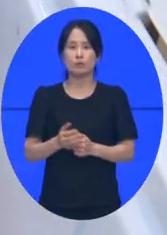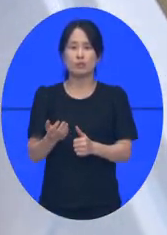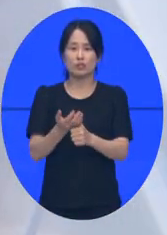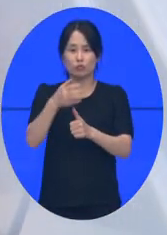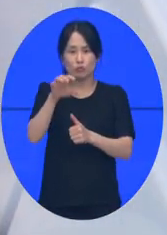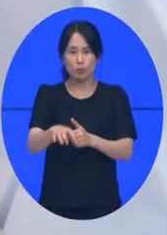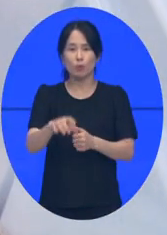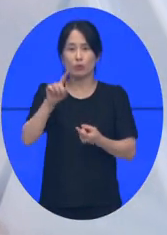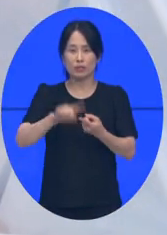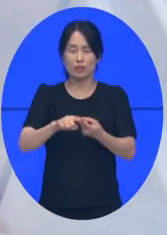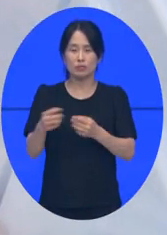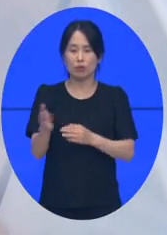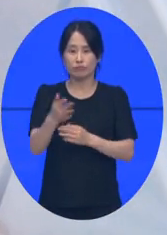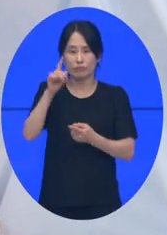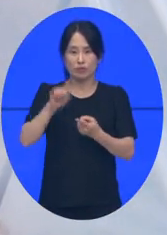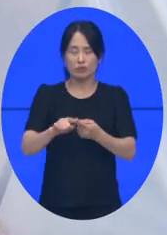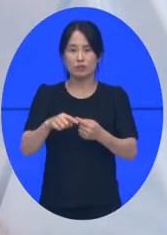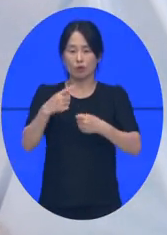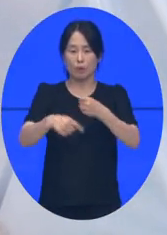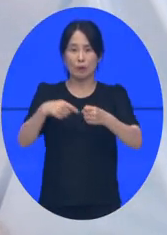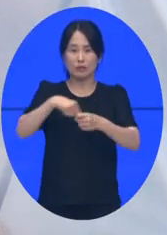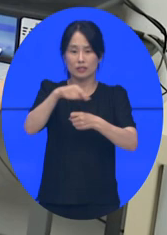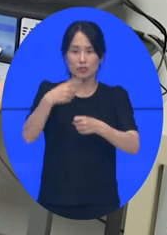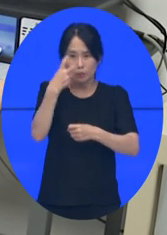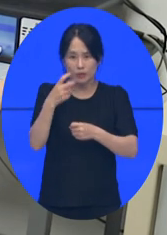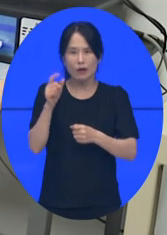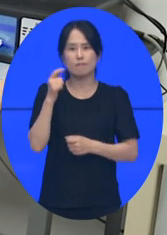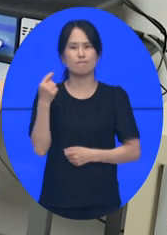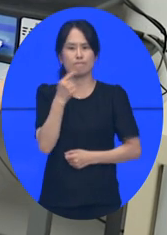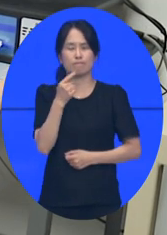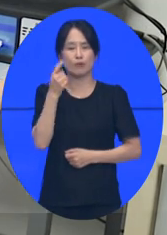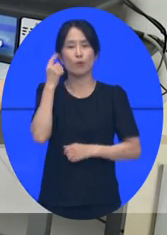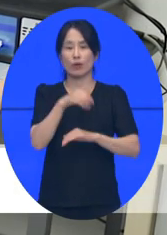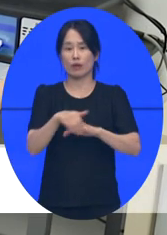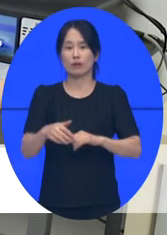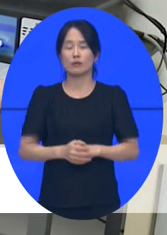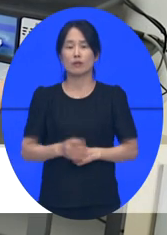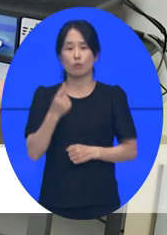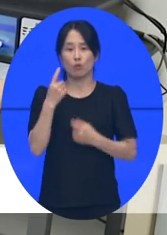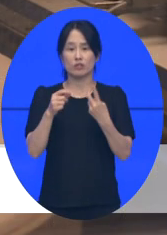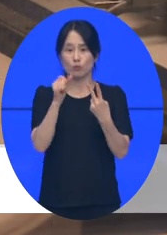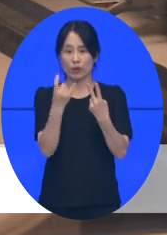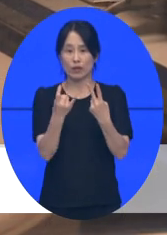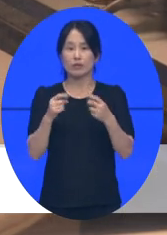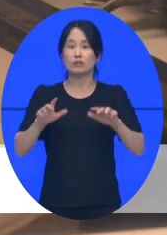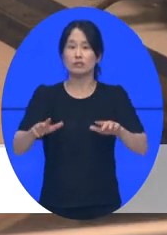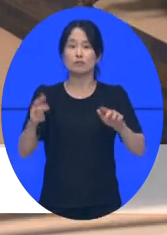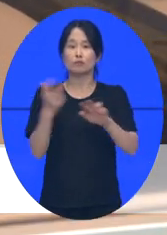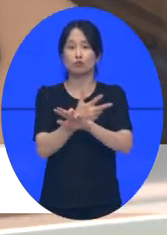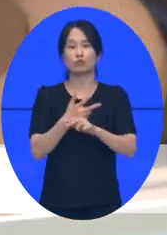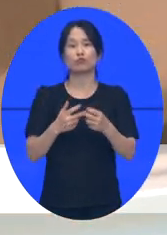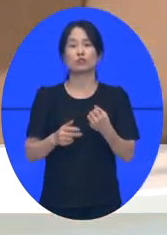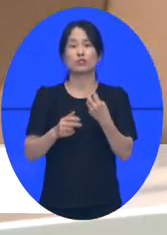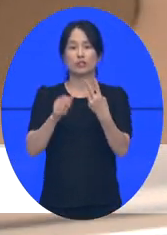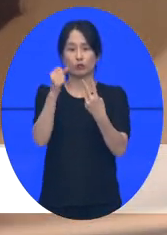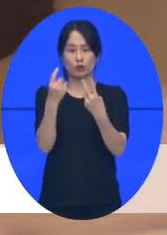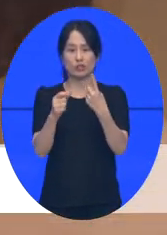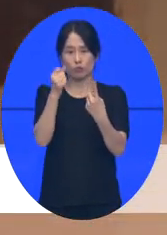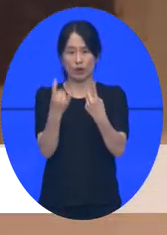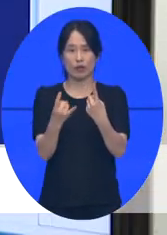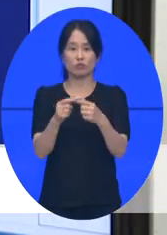생산되는 수산물 대상 방사능 검사를 강화합니다. 기존 월 2회에서 주 1회로 늘리고 검사